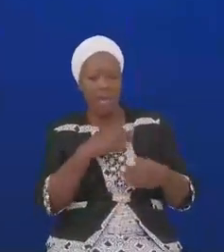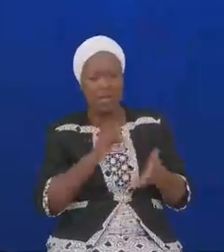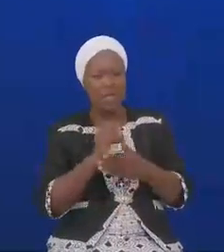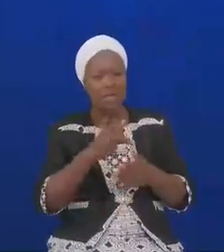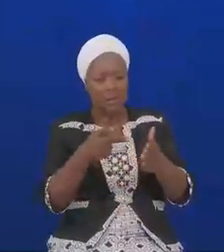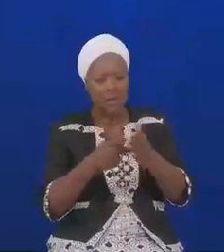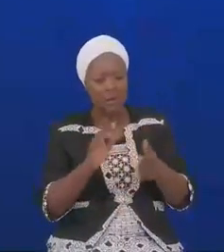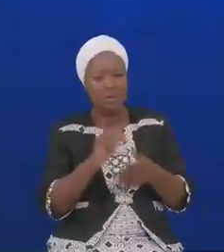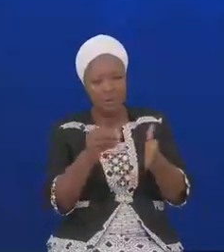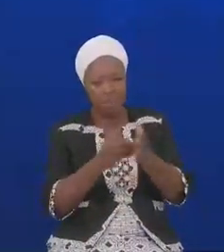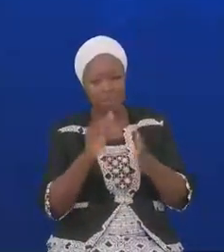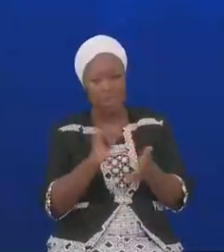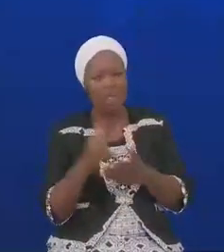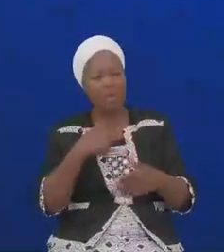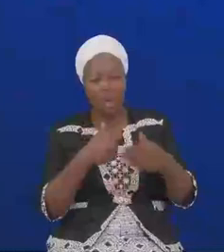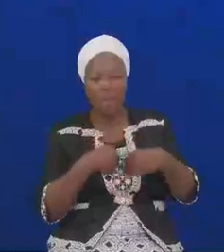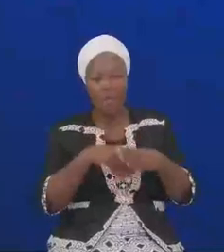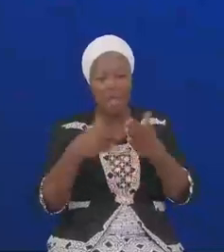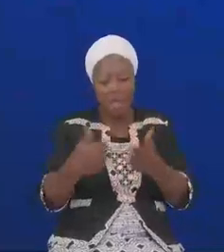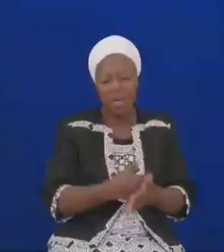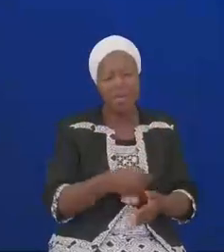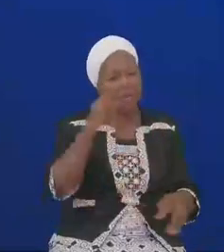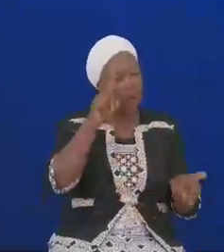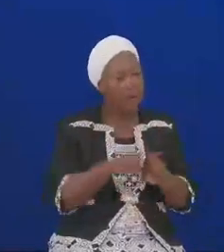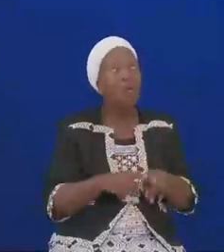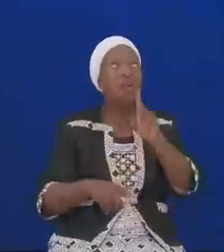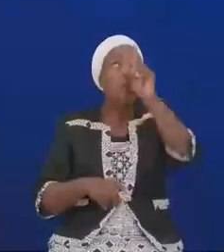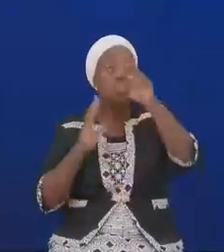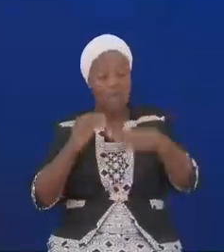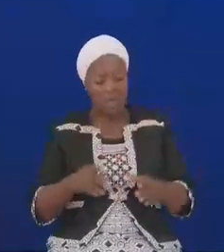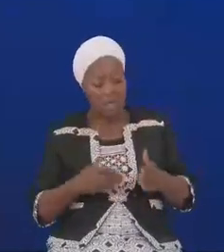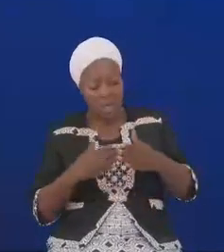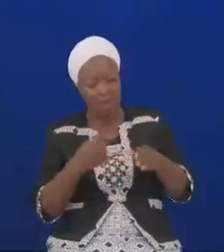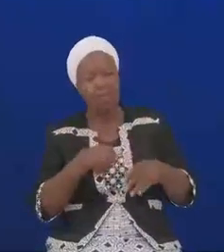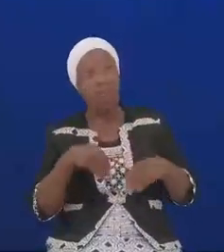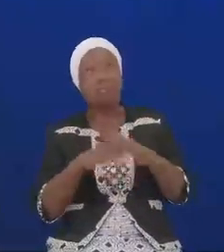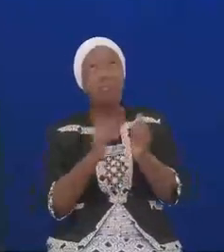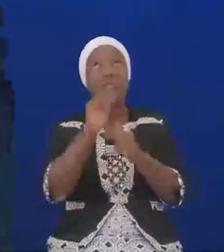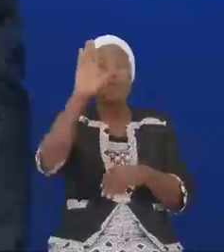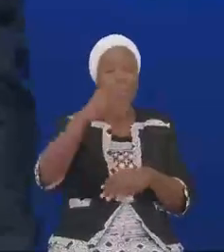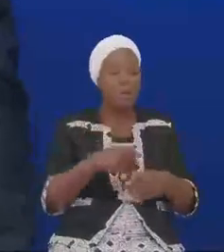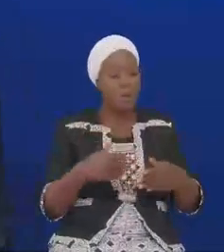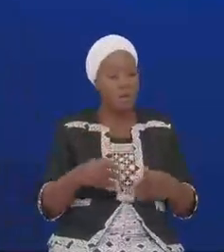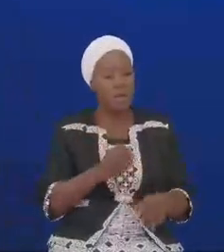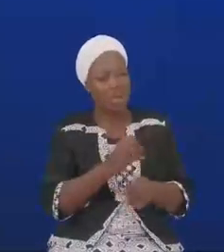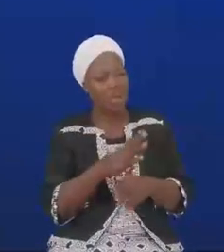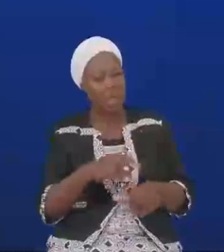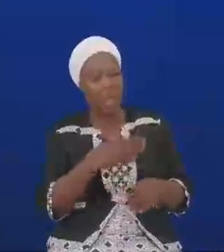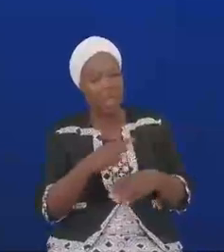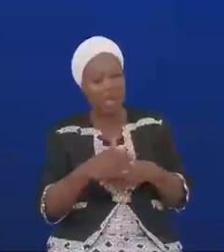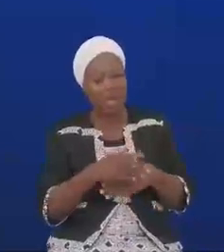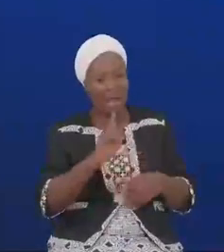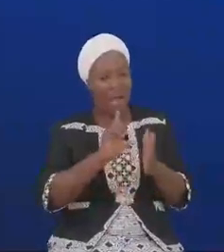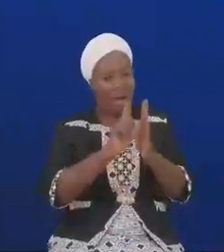Tu me conduiras par ton conseil. C'est la position que nous avons, la portion que nous avons dans la Nouvelle Alliance. Tu